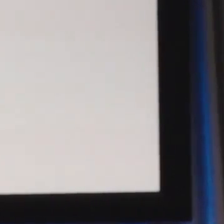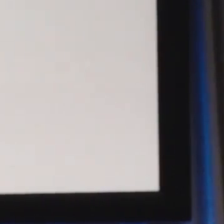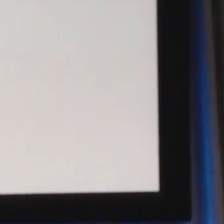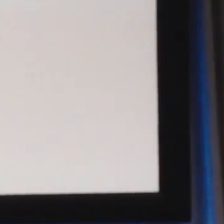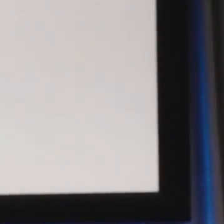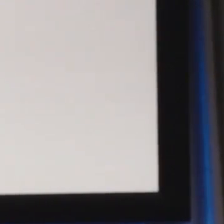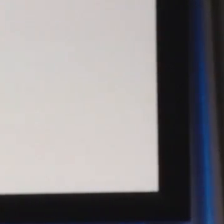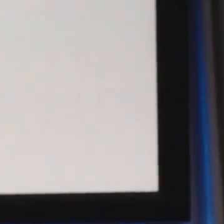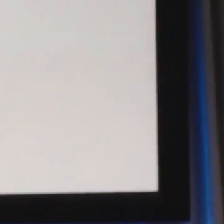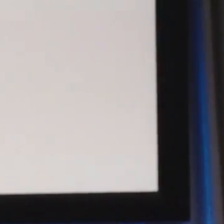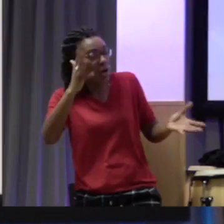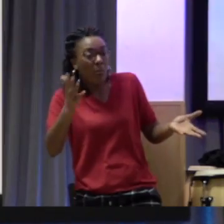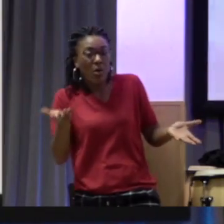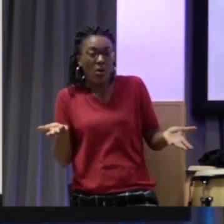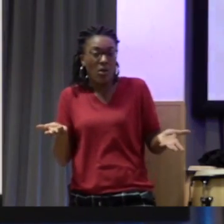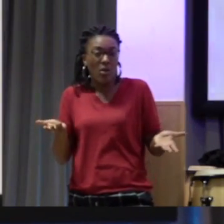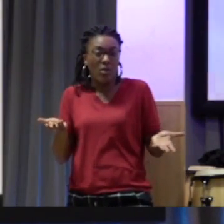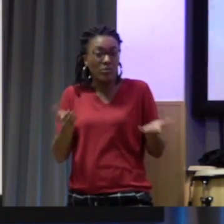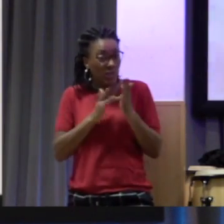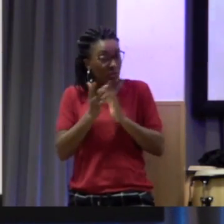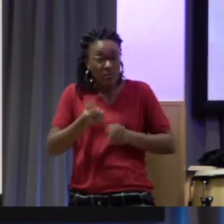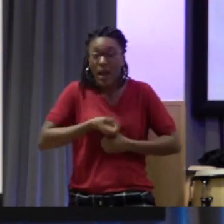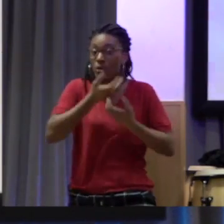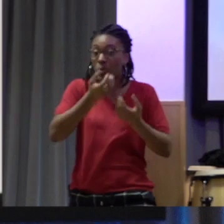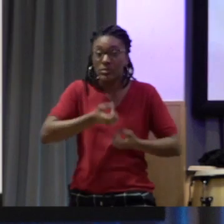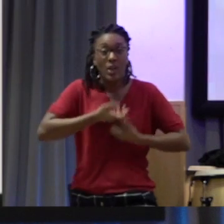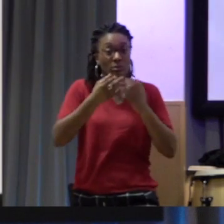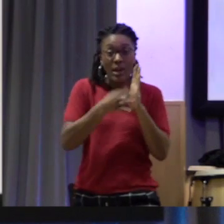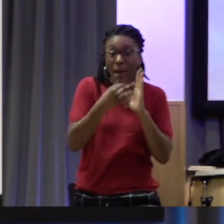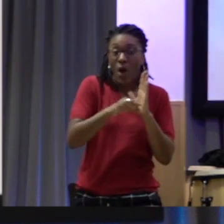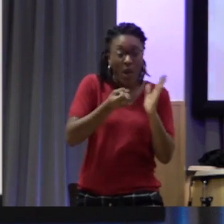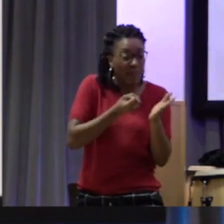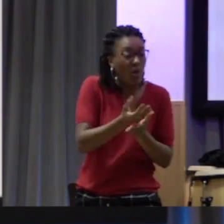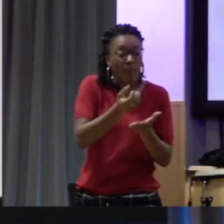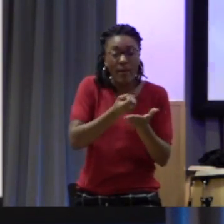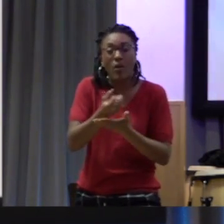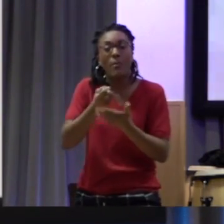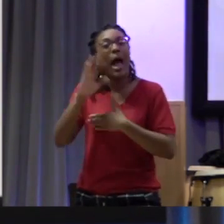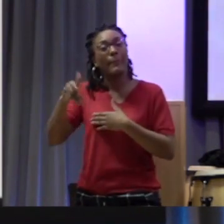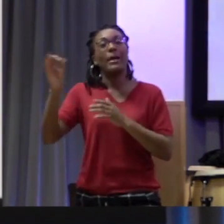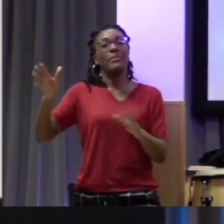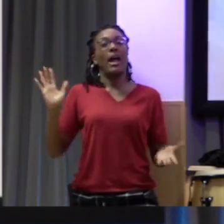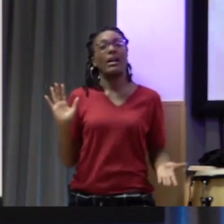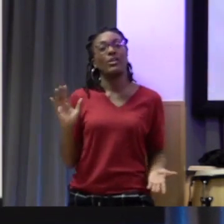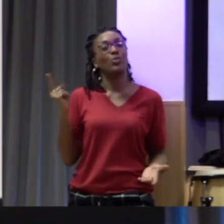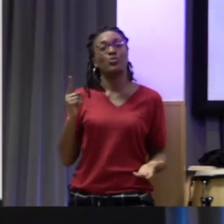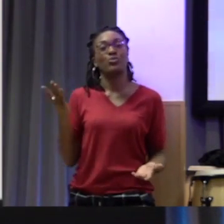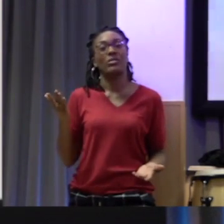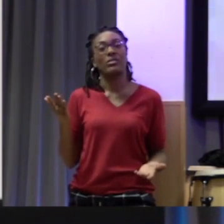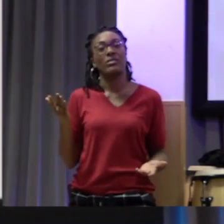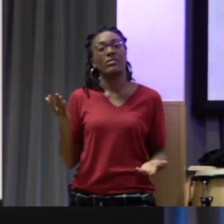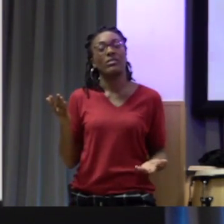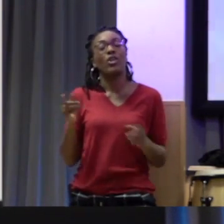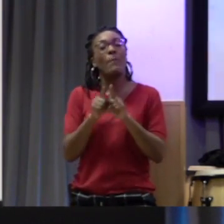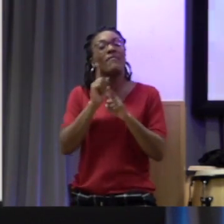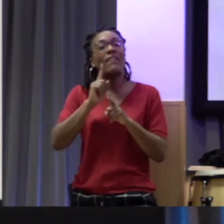cette femme samaritaine, il a d'abord annoncé la parole. Il dit, si tu savais à qui tu parlais, tu lui aurais demandé de